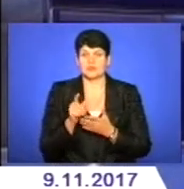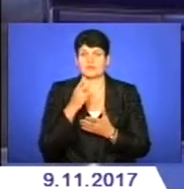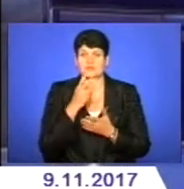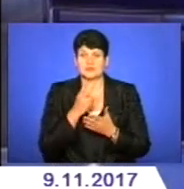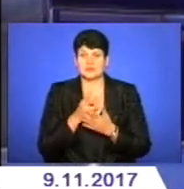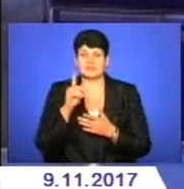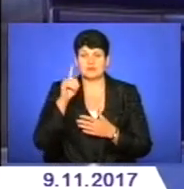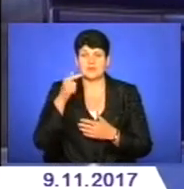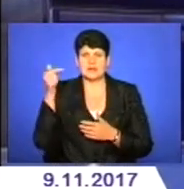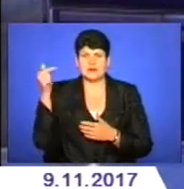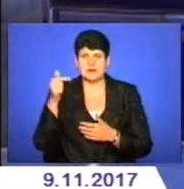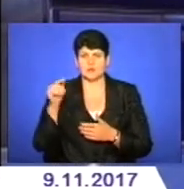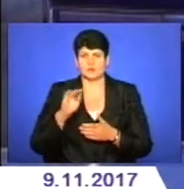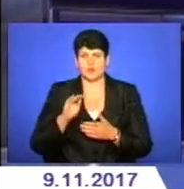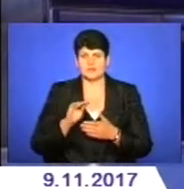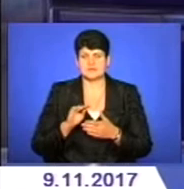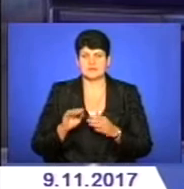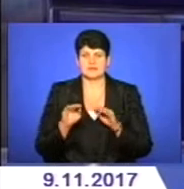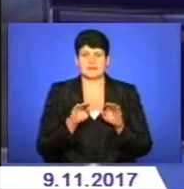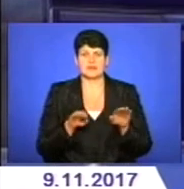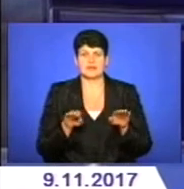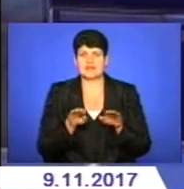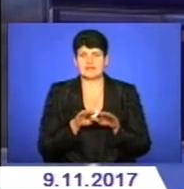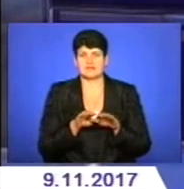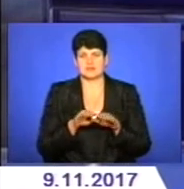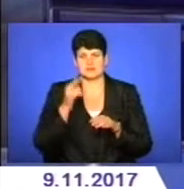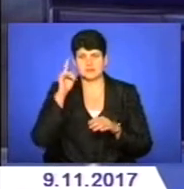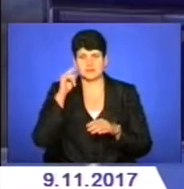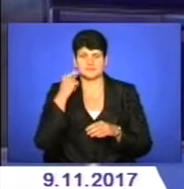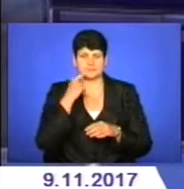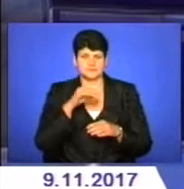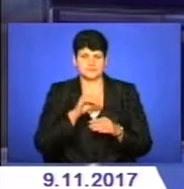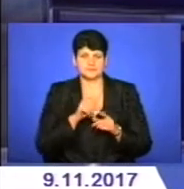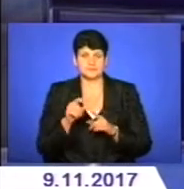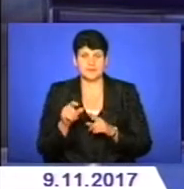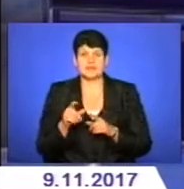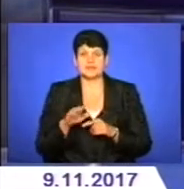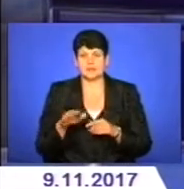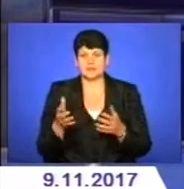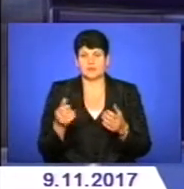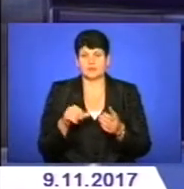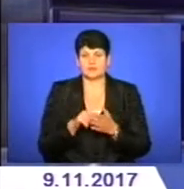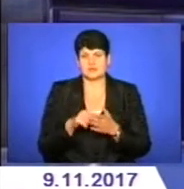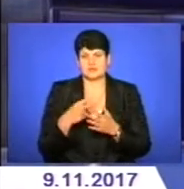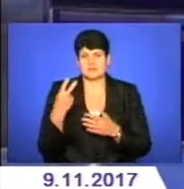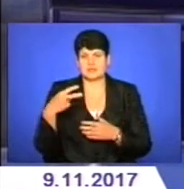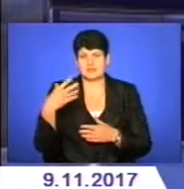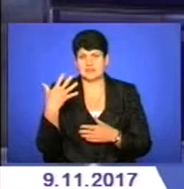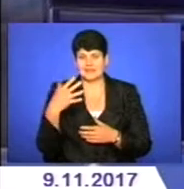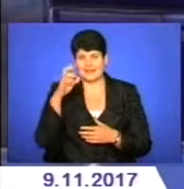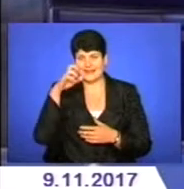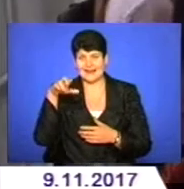вміння грамотно писати, а також рівень володіння словом. Загалом участь у конкурсі візьмуть діти з понад 25 країн